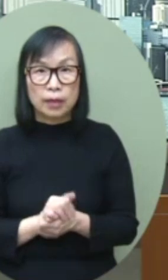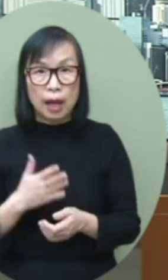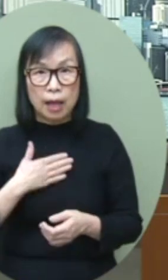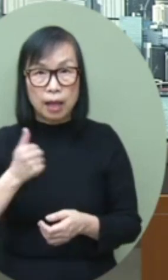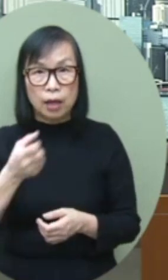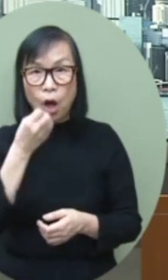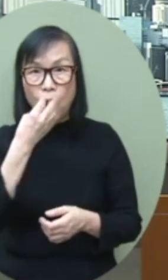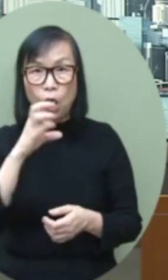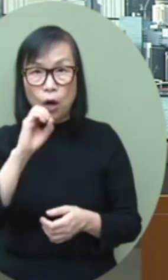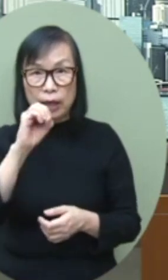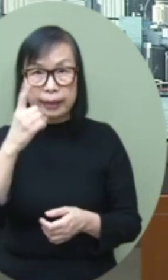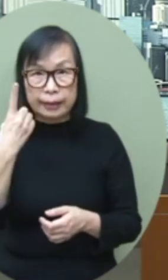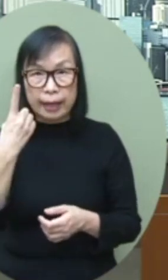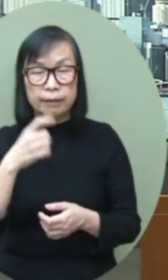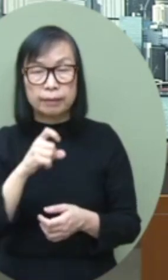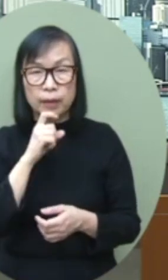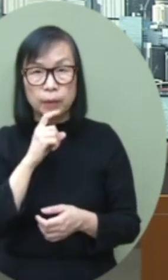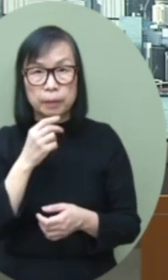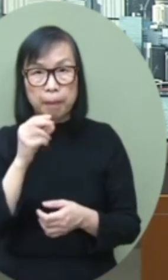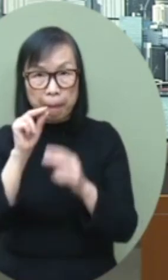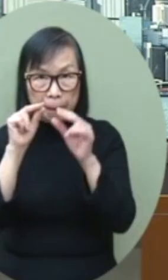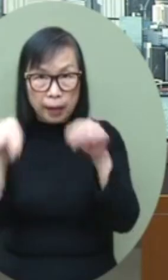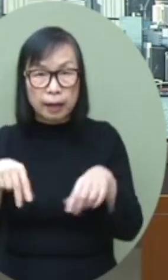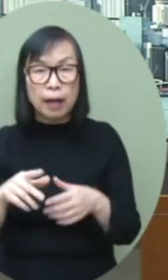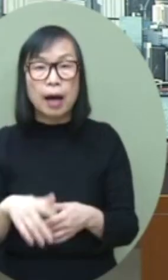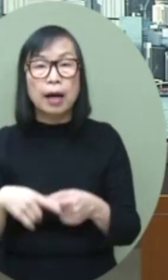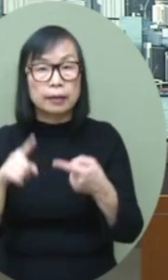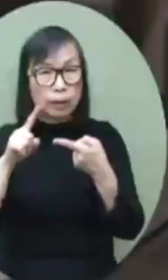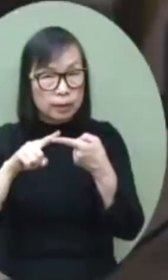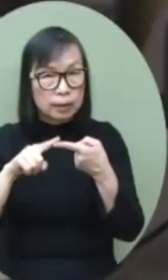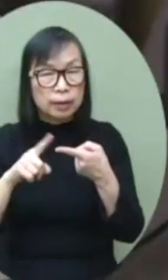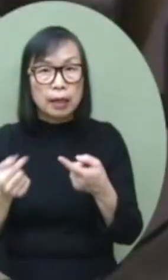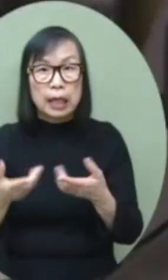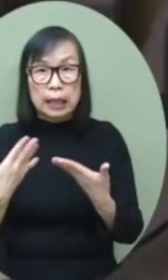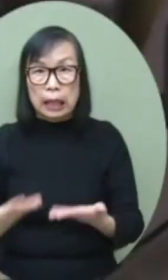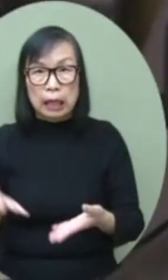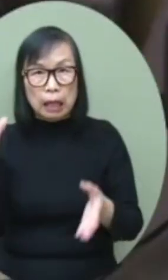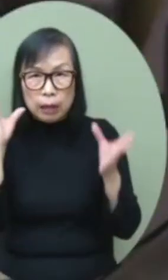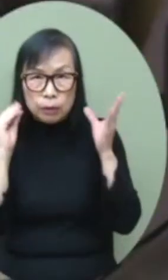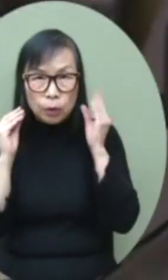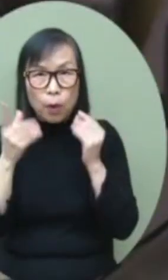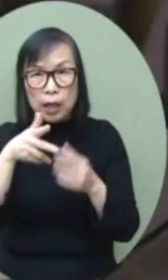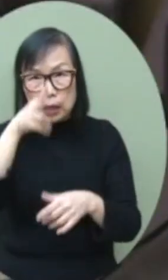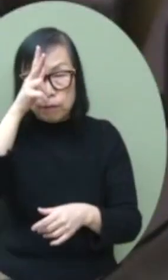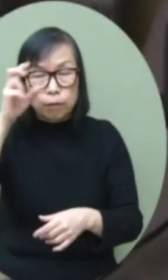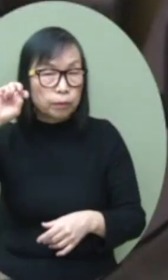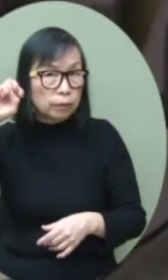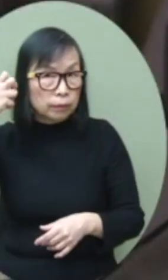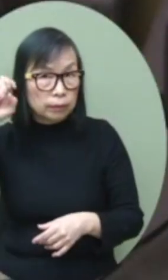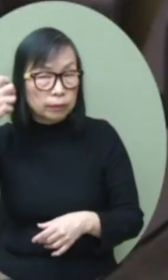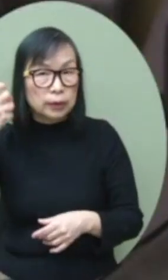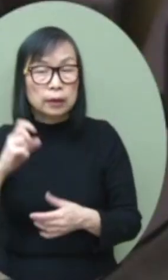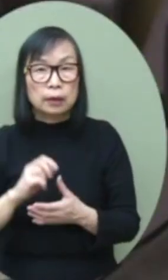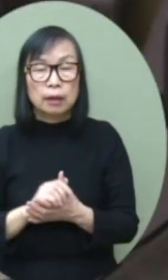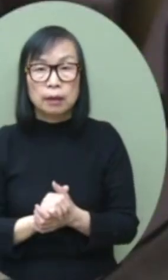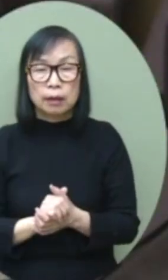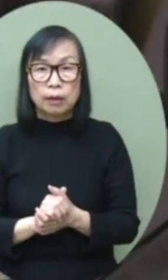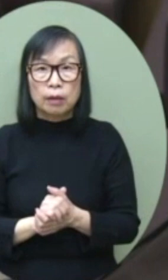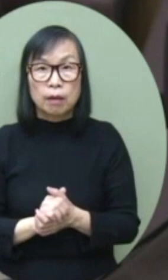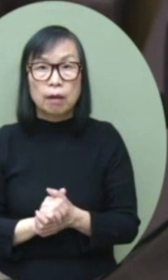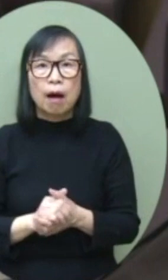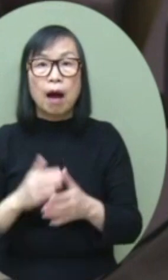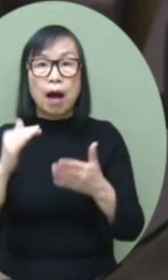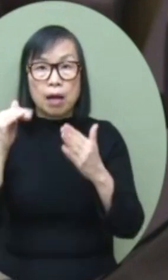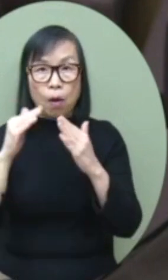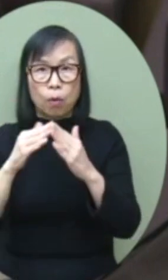系你好，香港零一嘅，咁就几个问题啦。首先第一个就想问下，即系而家有消息咧，就话政府研究紧进行呢、这个居